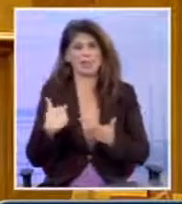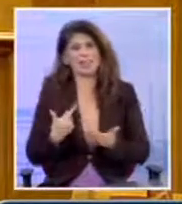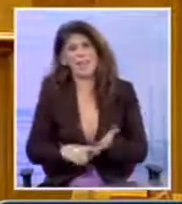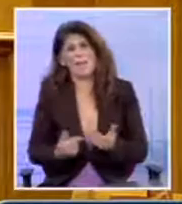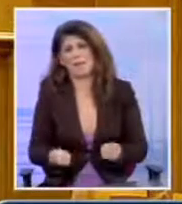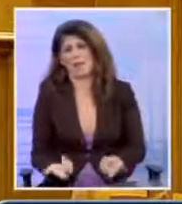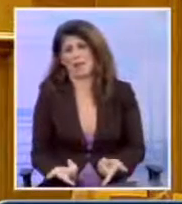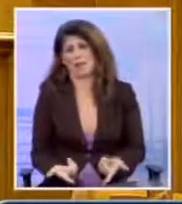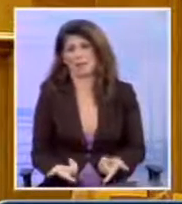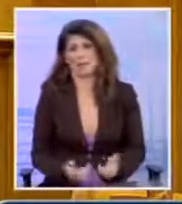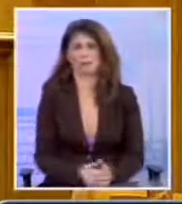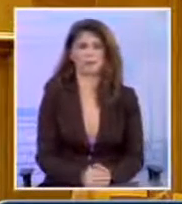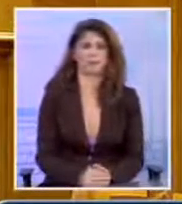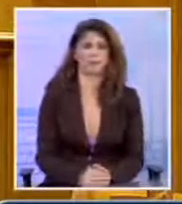κάνουμε?